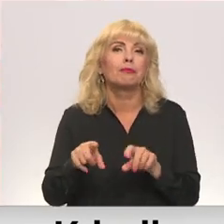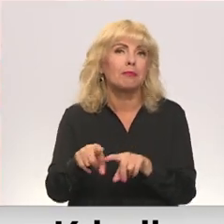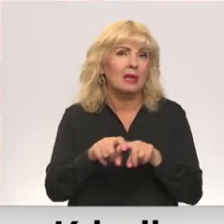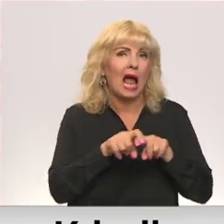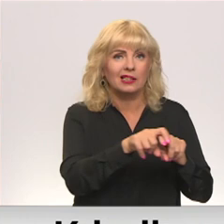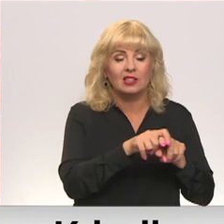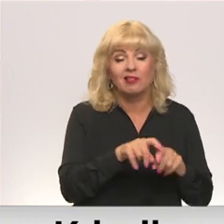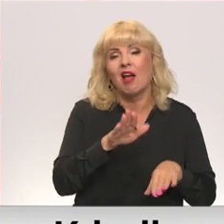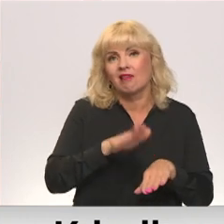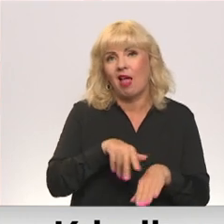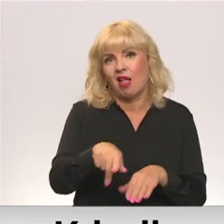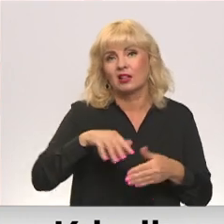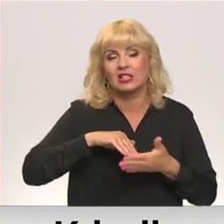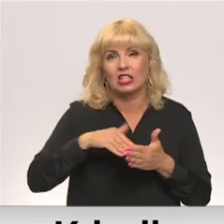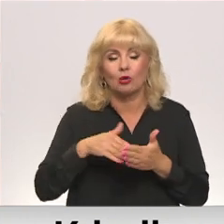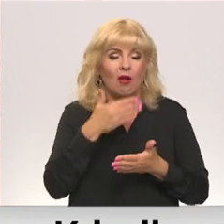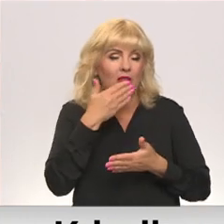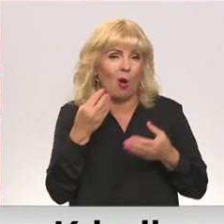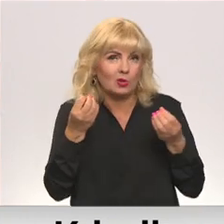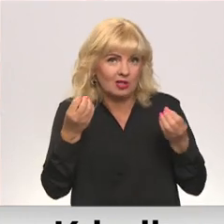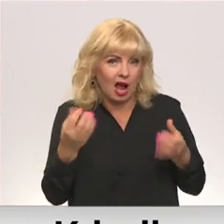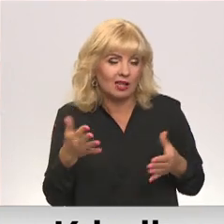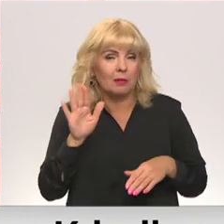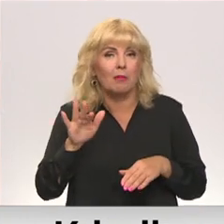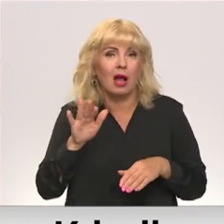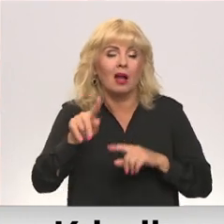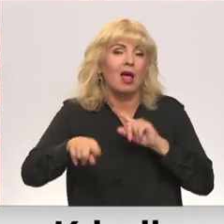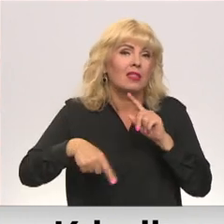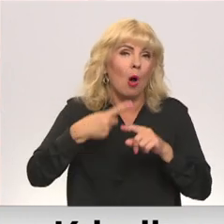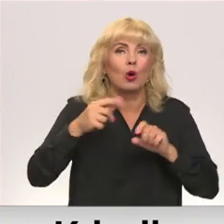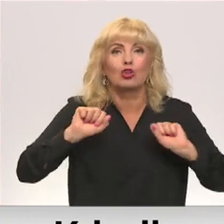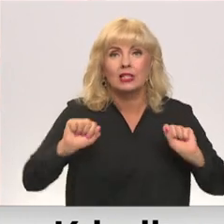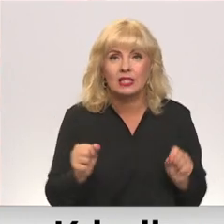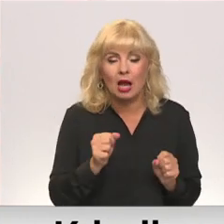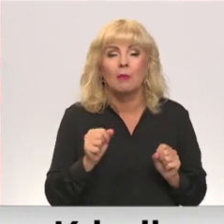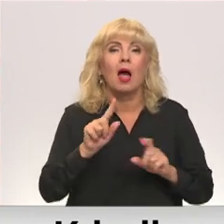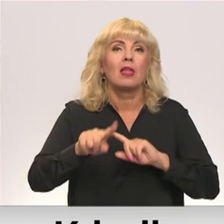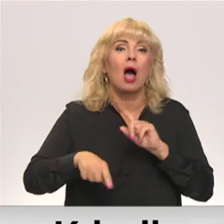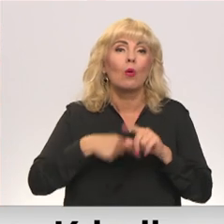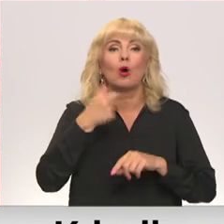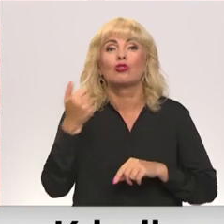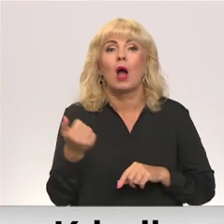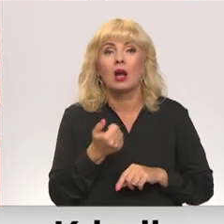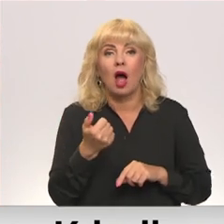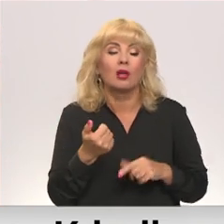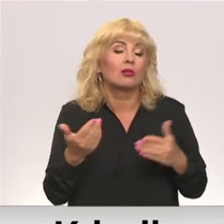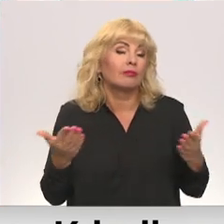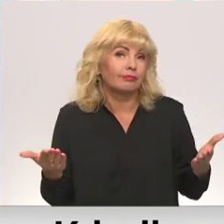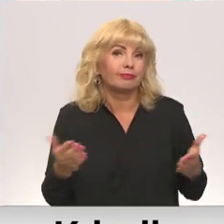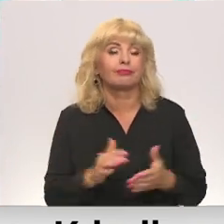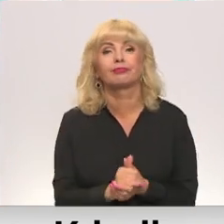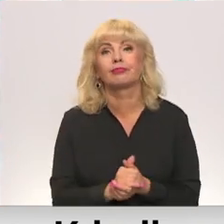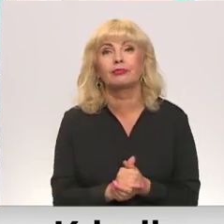situācijas, kad nav skaidrība par nākošo dienu, nav skaidrība par nākošo gadu un tā